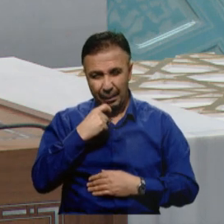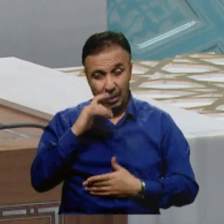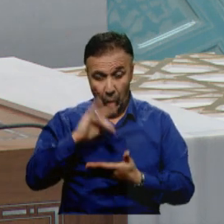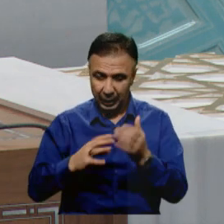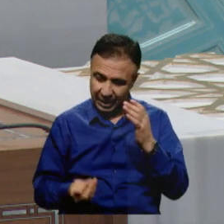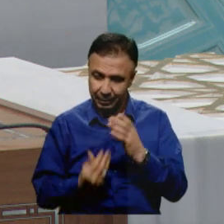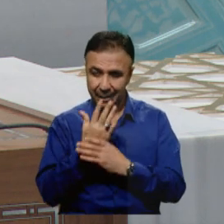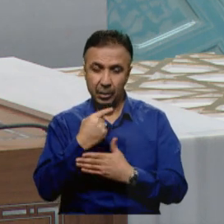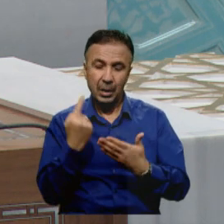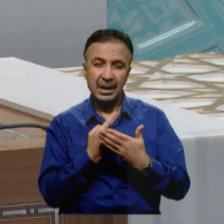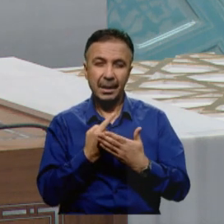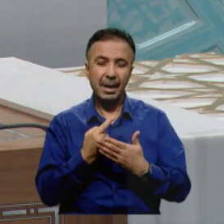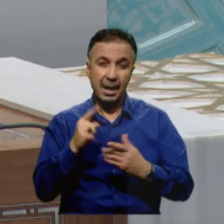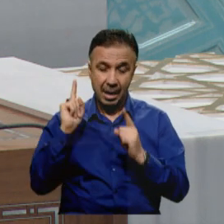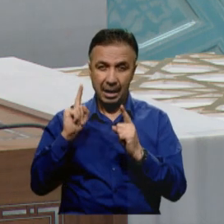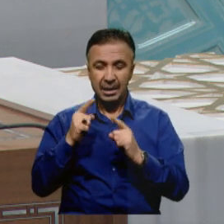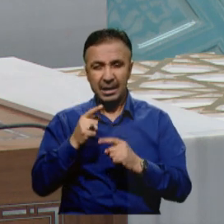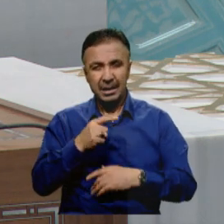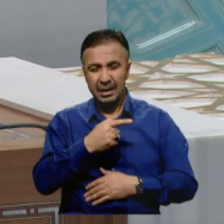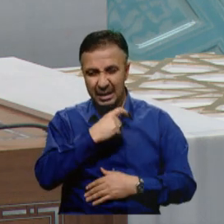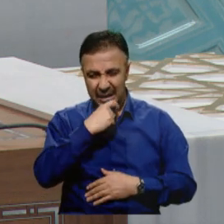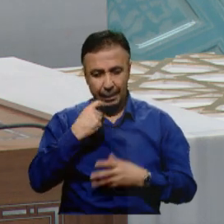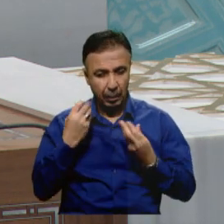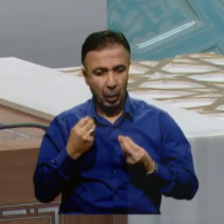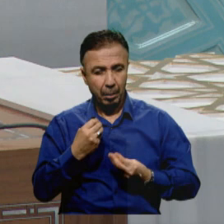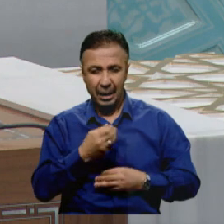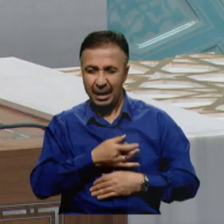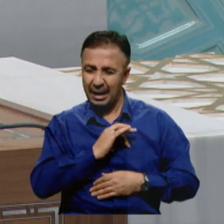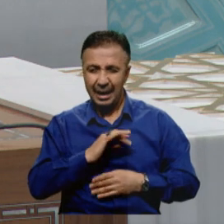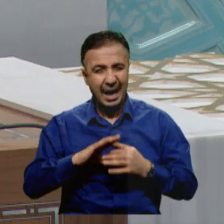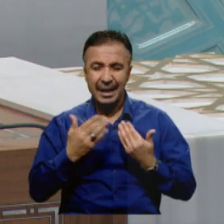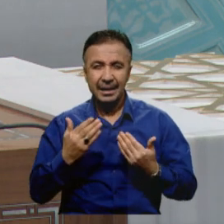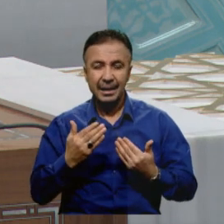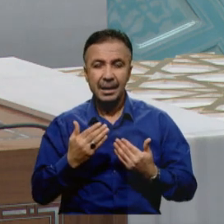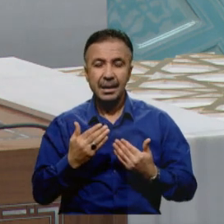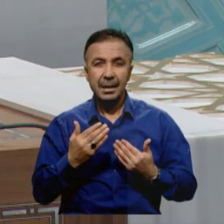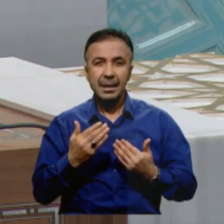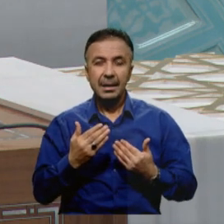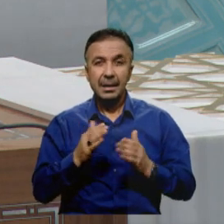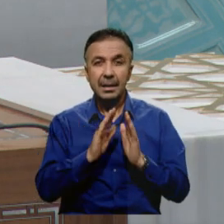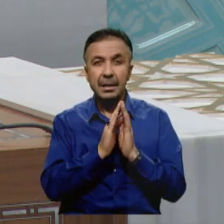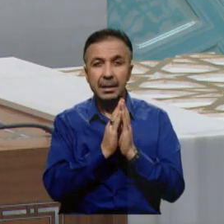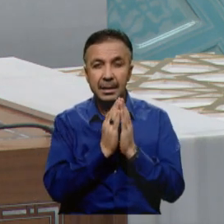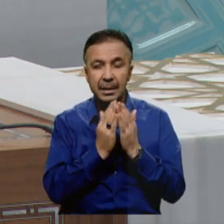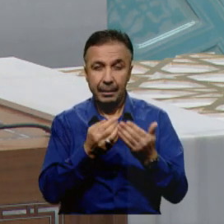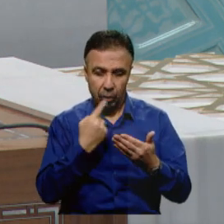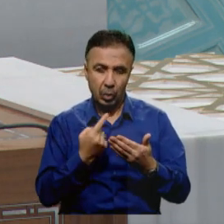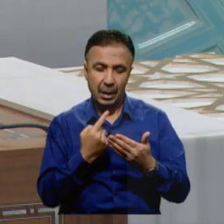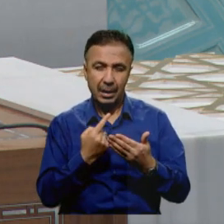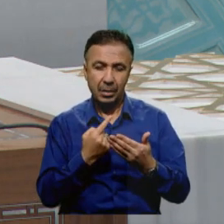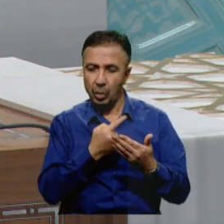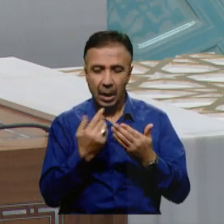Kur'an-ı Kerim'e karşı samimiyet nedir? Elhamdülillah diyoruz ki kitabımız Kur'an. Kur'an'ı elimizden geldiği kadar